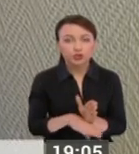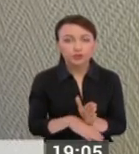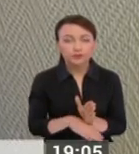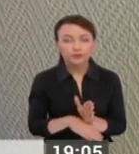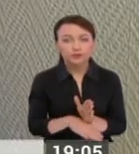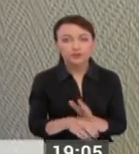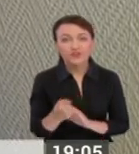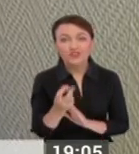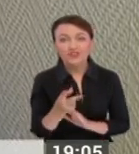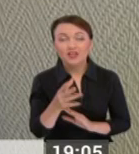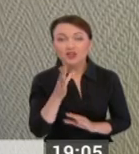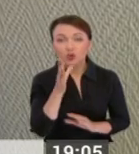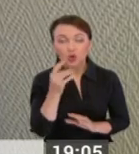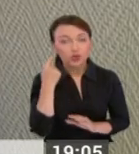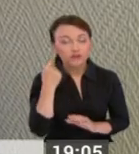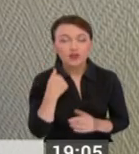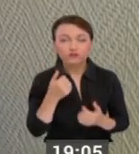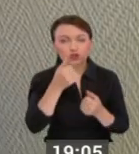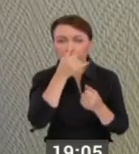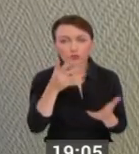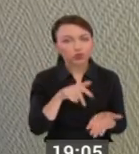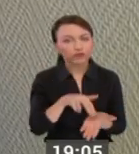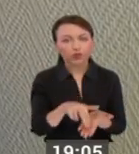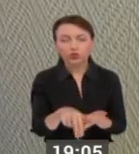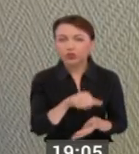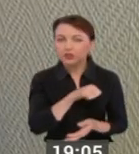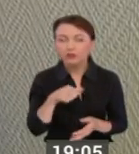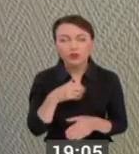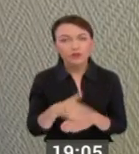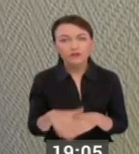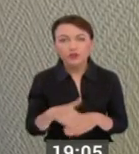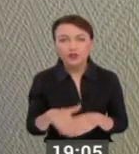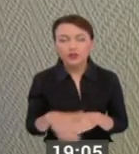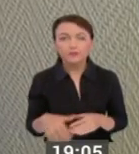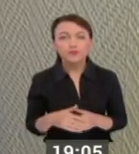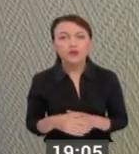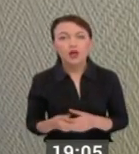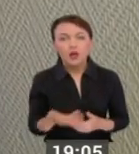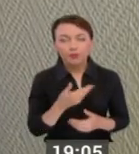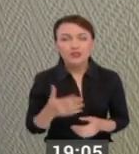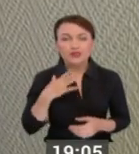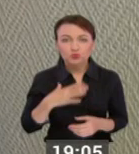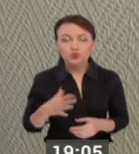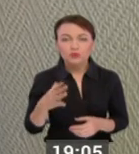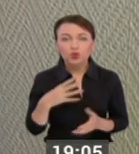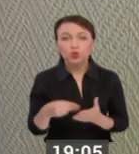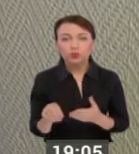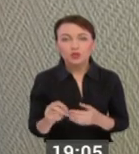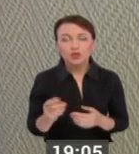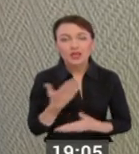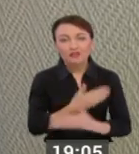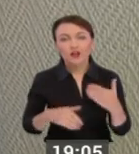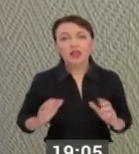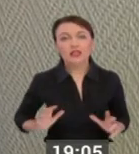В 12 років я вже не могла виходити самостійно на двір. Тобто ми змушені були купити інвалідне крісло.